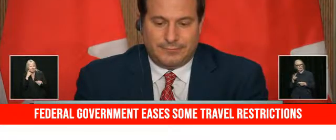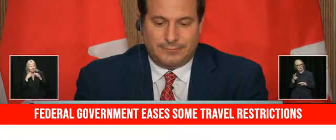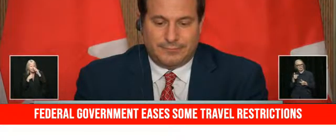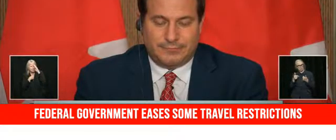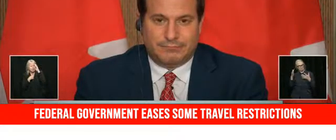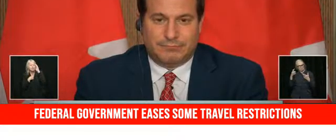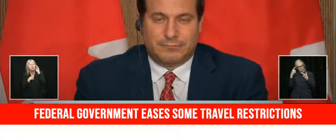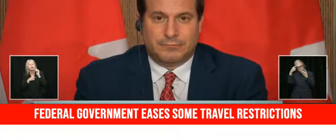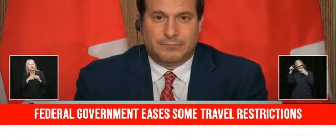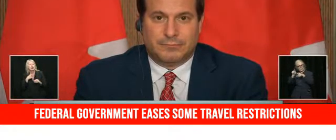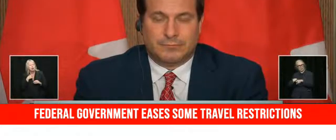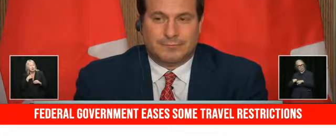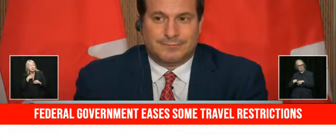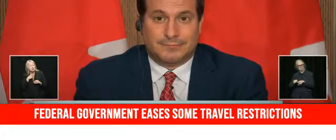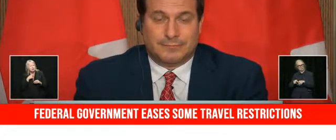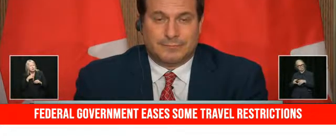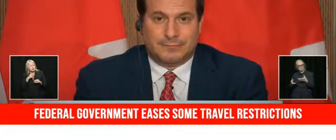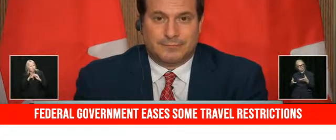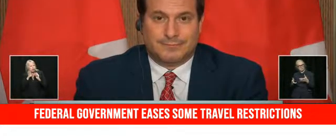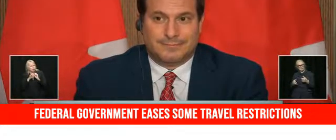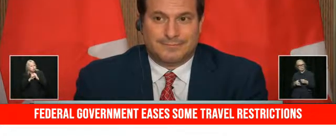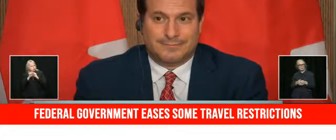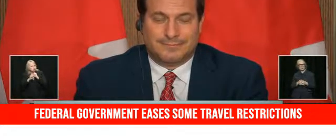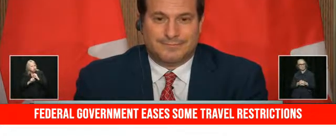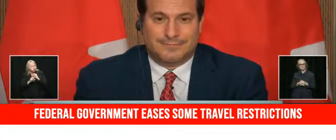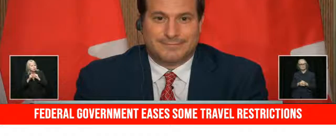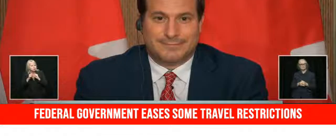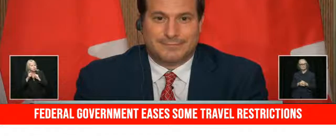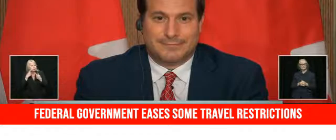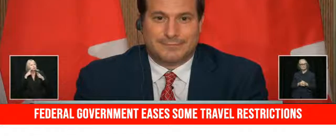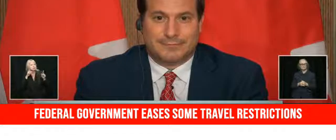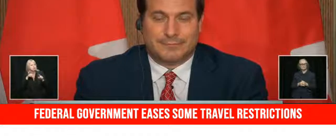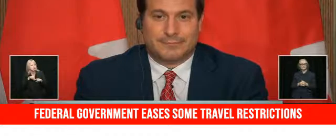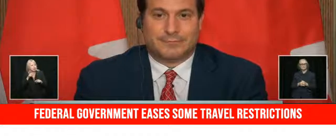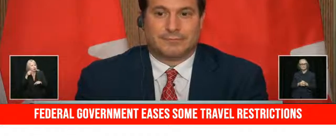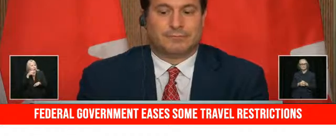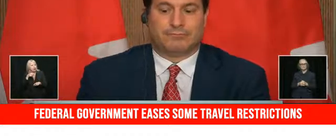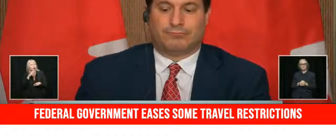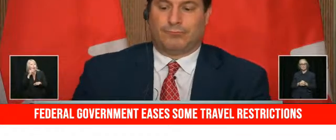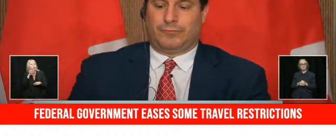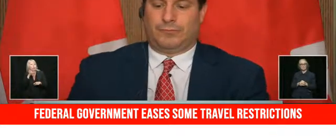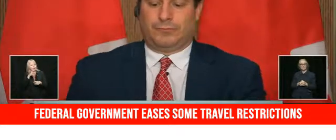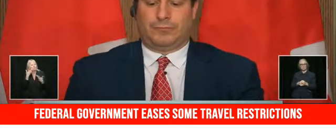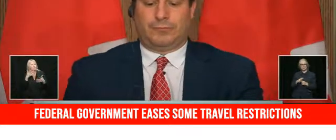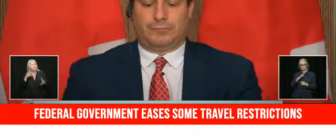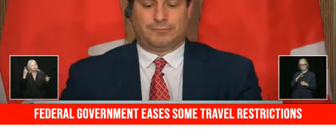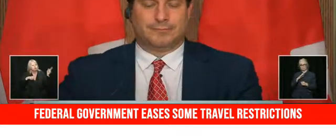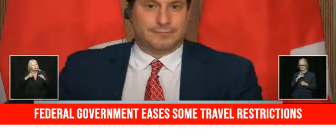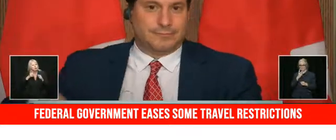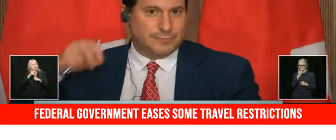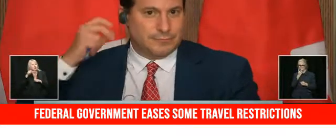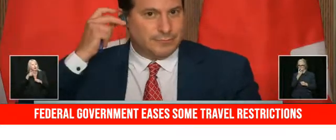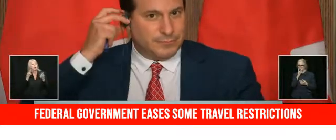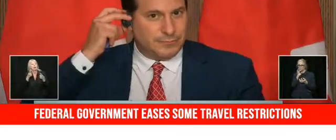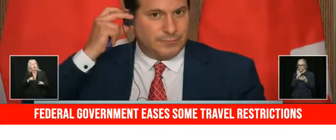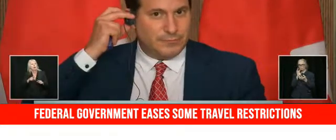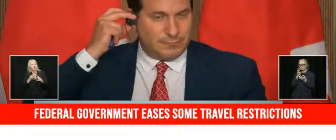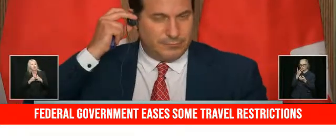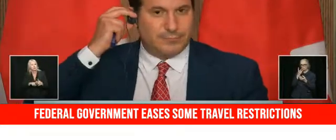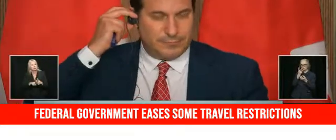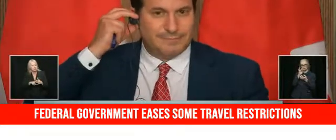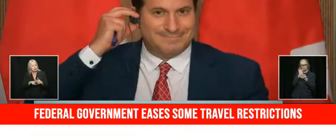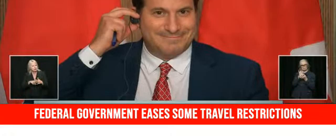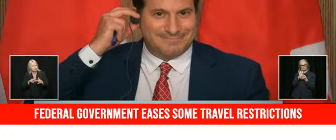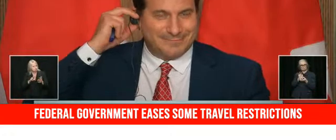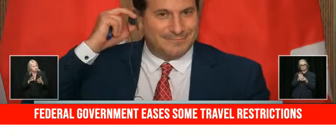entendu pour pas que ça s'applique? And I just have 2 small clarifications on the compassion exemption. What's the date? Is it October